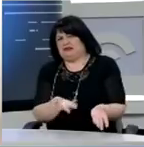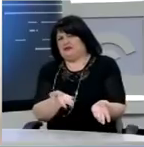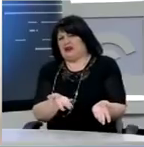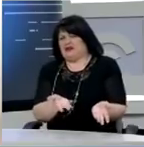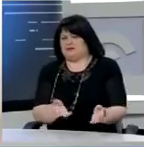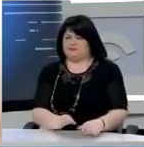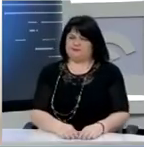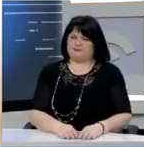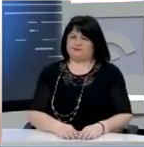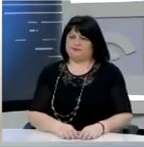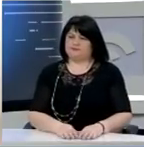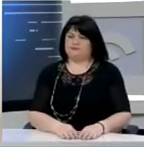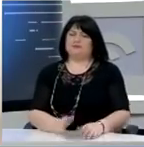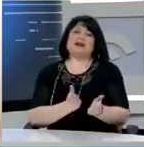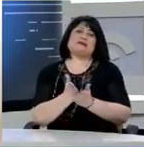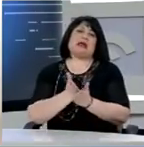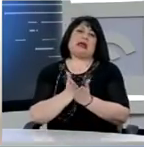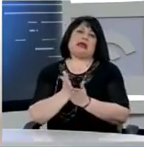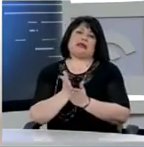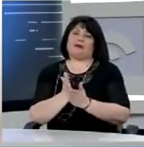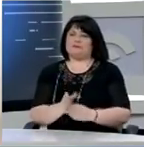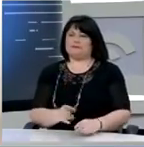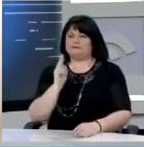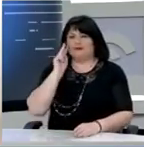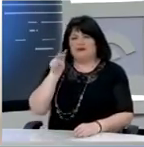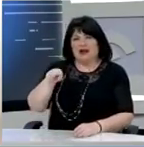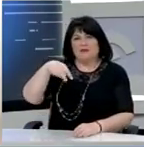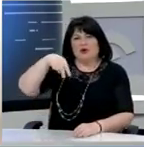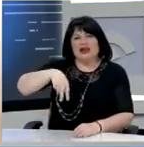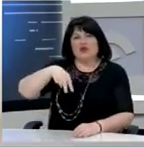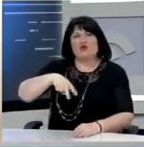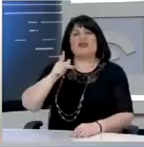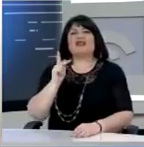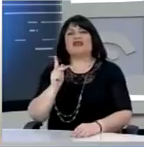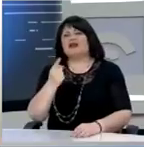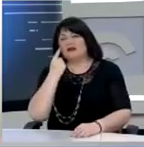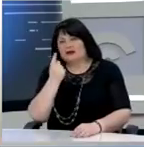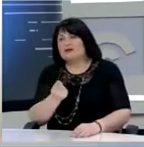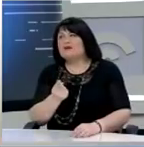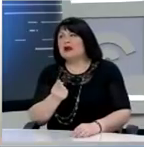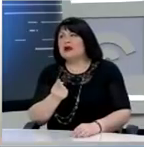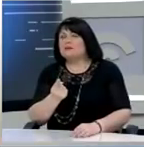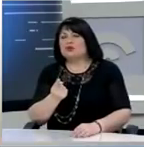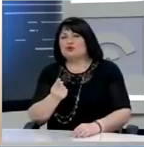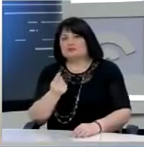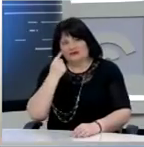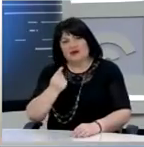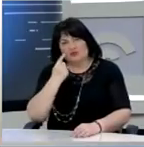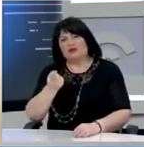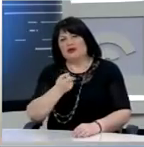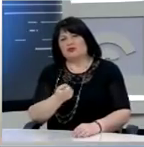στα δημόσια ήθη της χώρας. Βλέπω τον Σπύρο του Λυκούδη και τον Κύρκο περιλάμβαναν πολλές φορές αυτές τις πρακτικές.